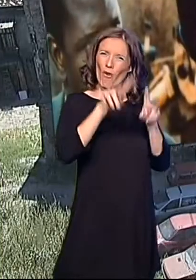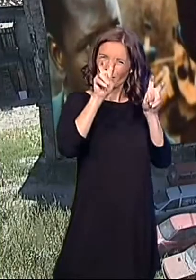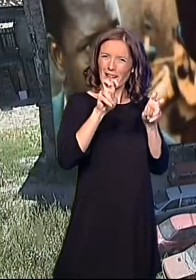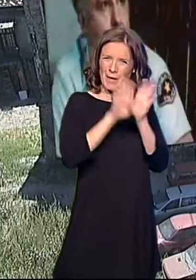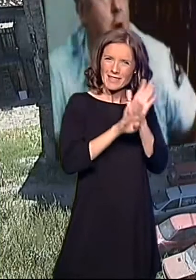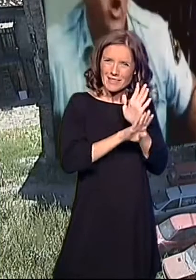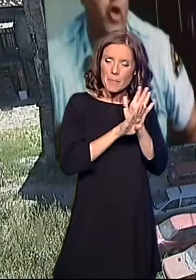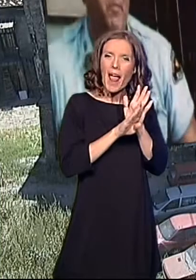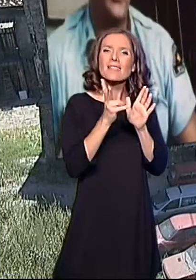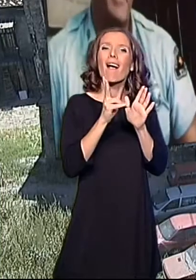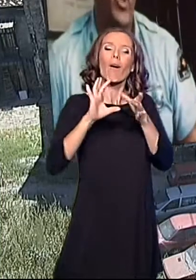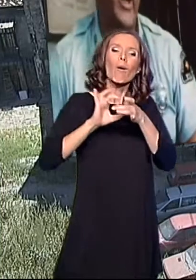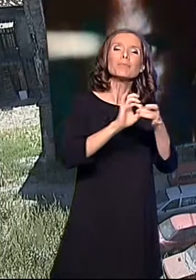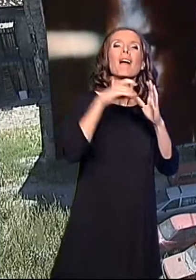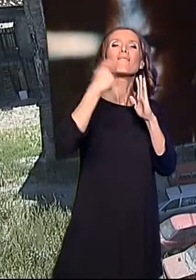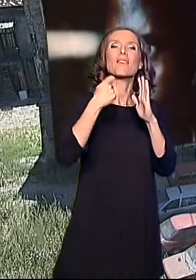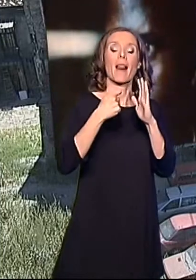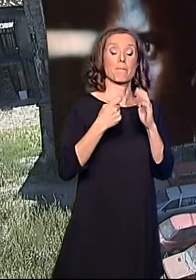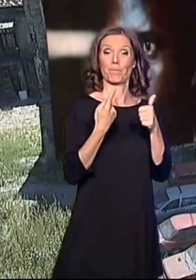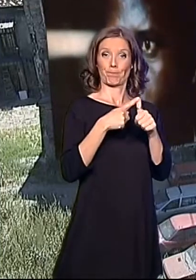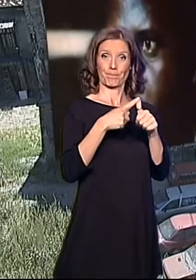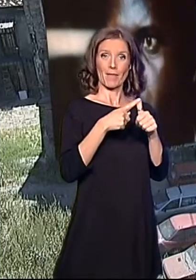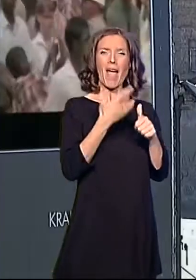U vrelini noći Normana Jewisona,